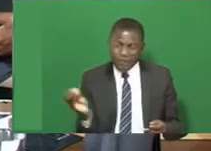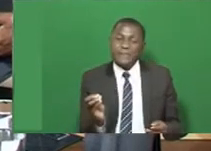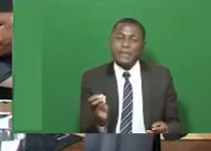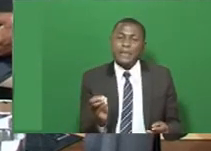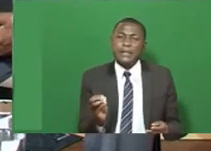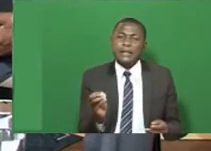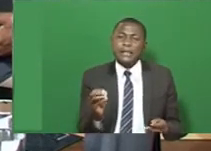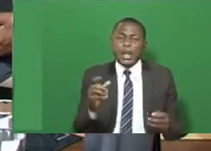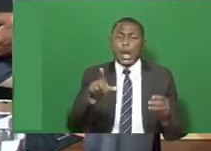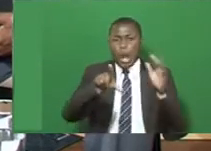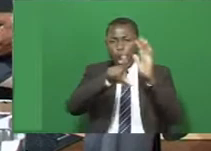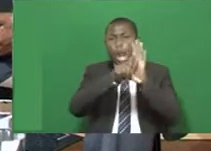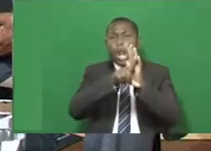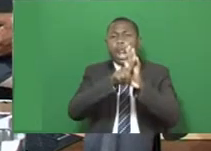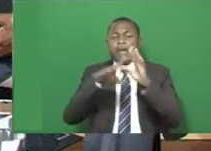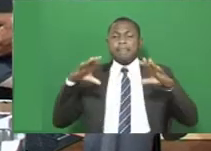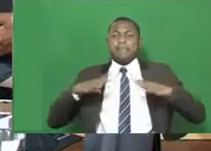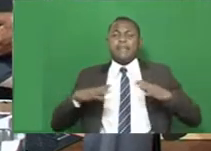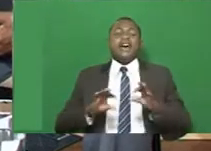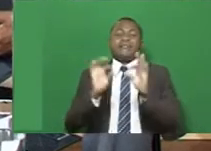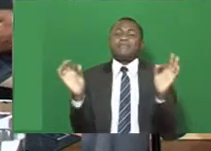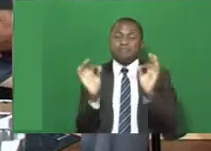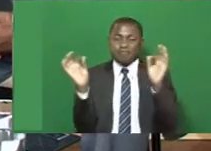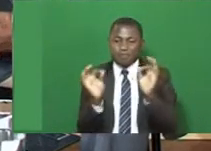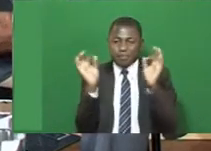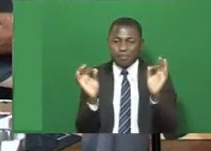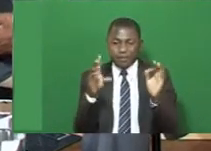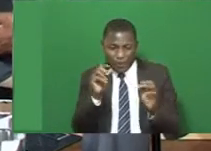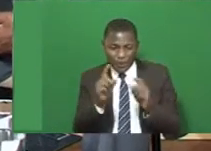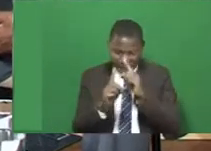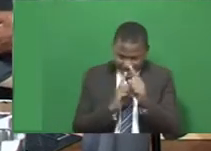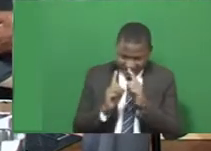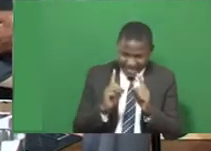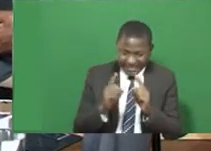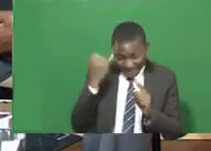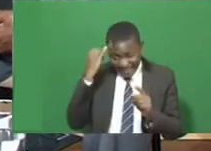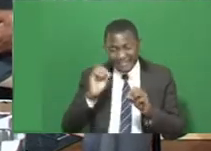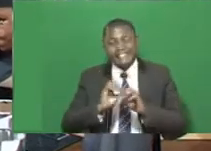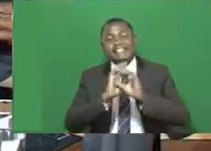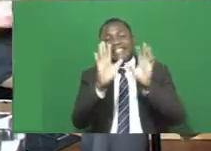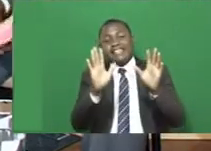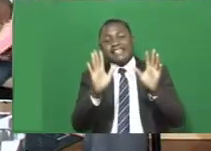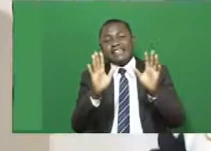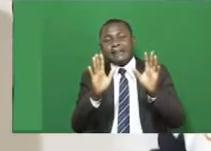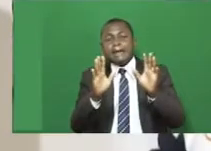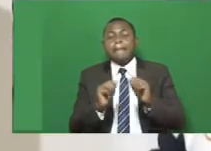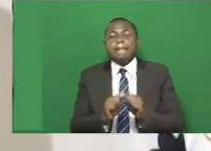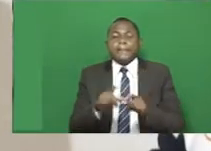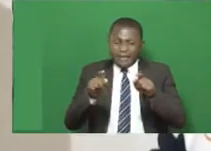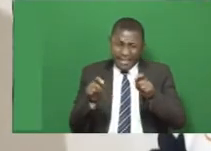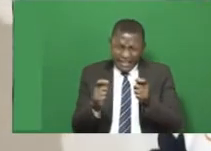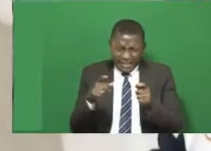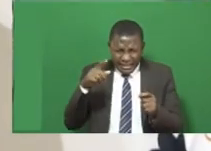nyasha ndidzo dzega mutema kusisina basa. Pari chaari kuvavarira muchaona tichienda mberi nehukuru yedu taari kuvavarira